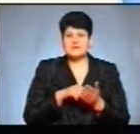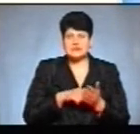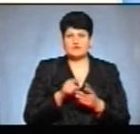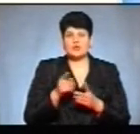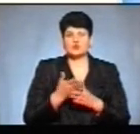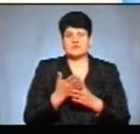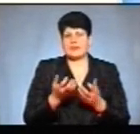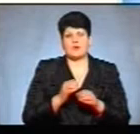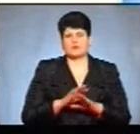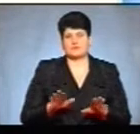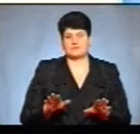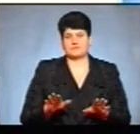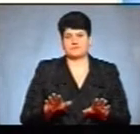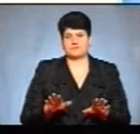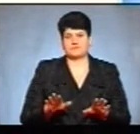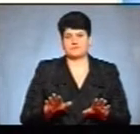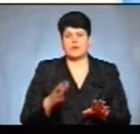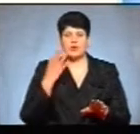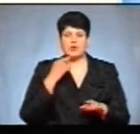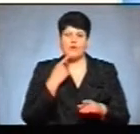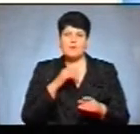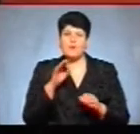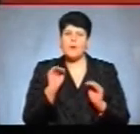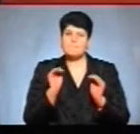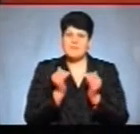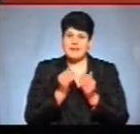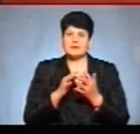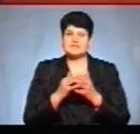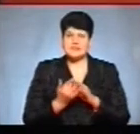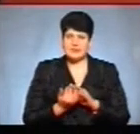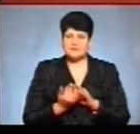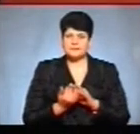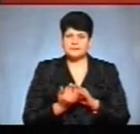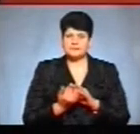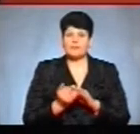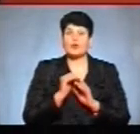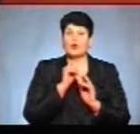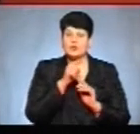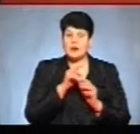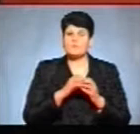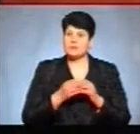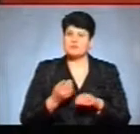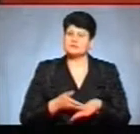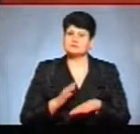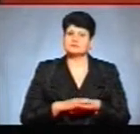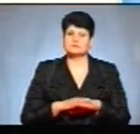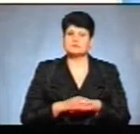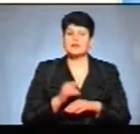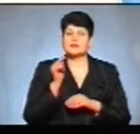не отримує. Коли ми говоримо про маленькі села, от там проблема складніша.